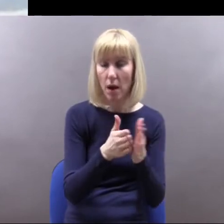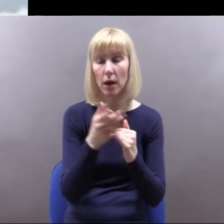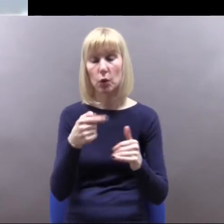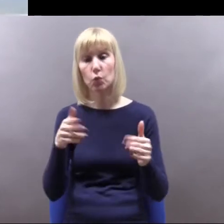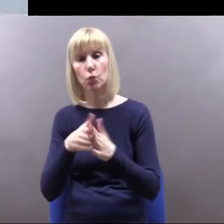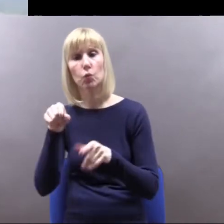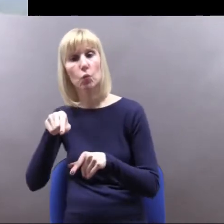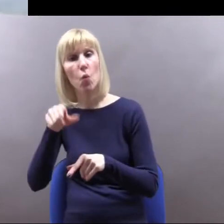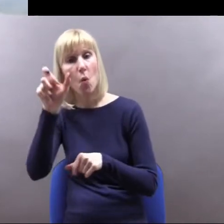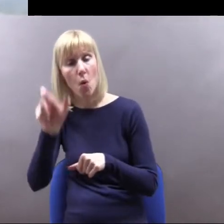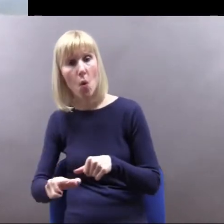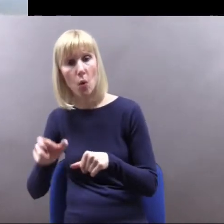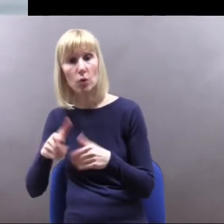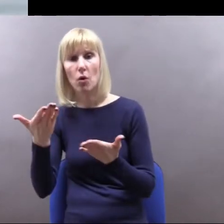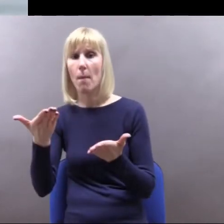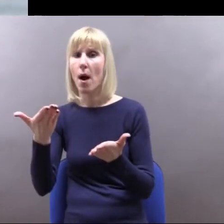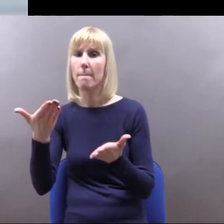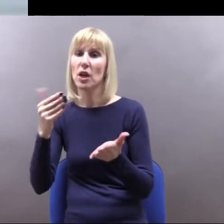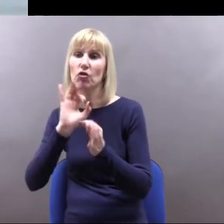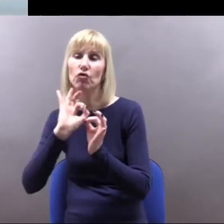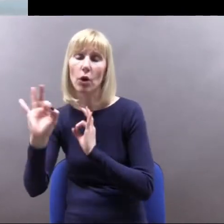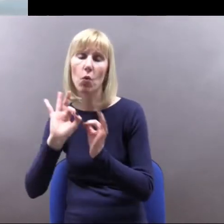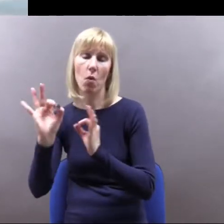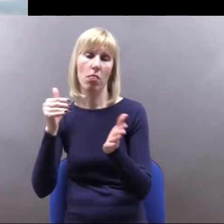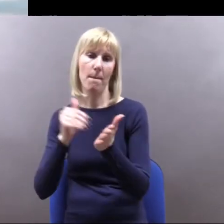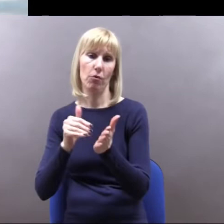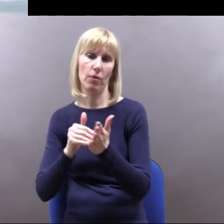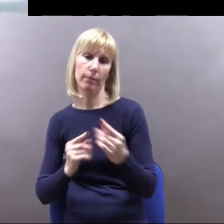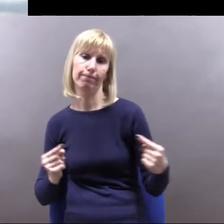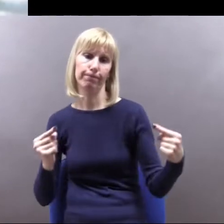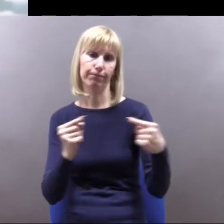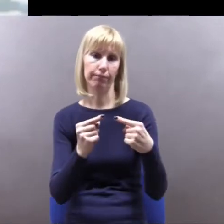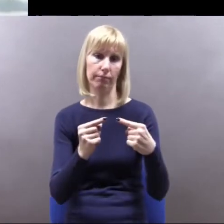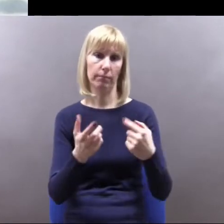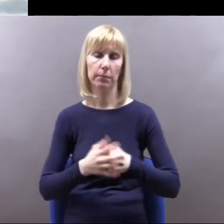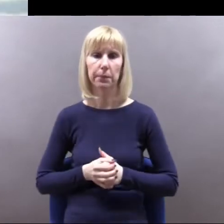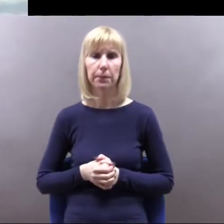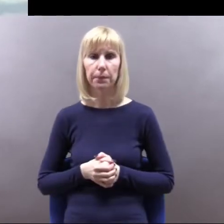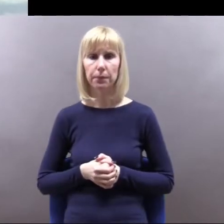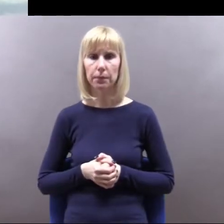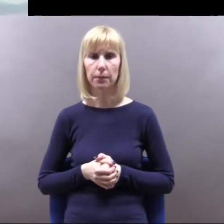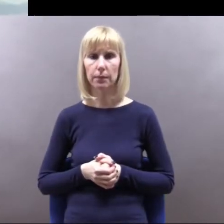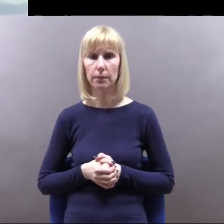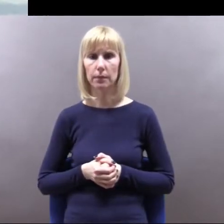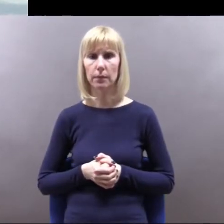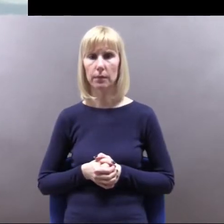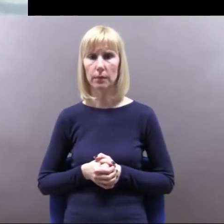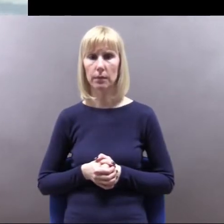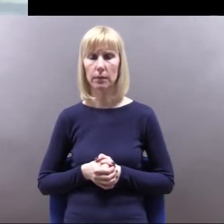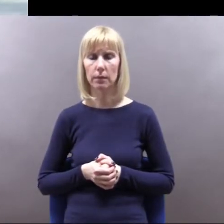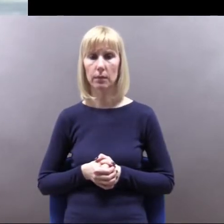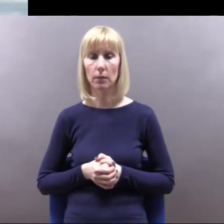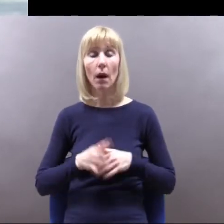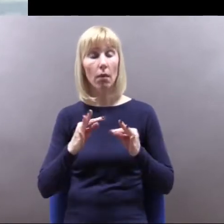istniejący obiekt do potrzeb osób ze specjalnymi potrzebami, potrzeb z potrzebami, dobrze, no ale wiadomo, o co chodzi.